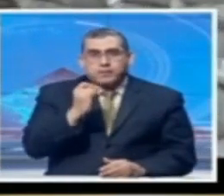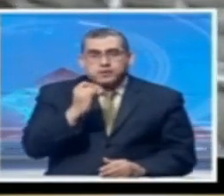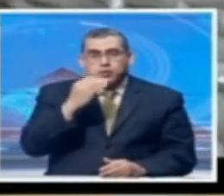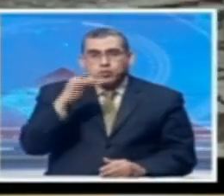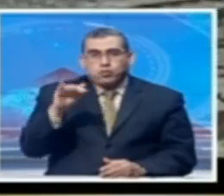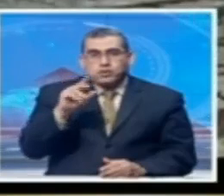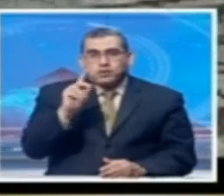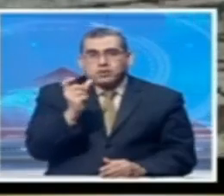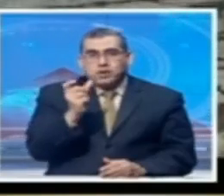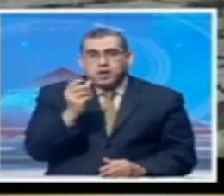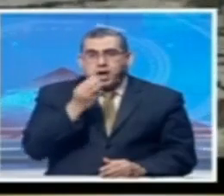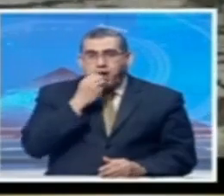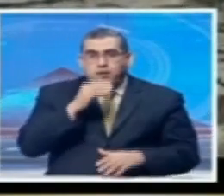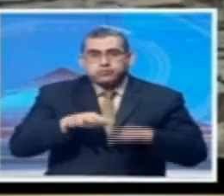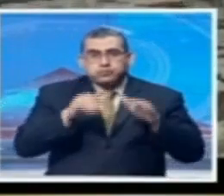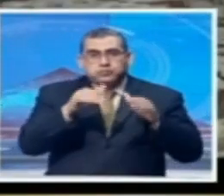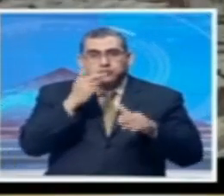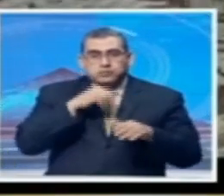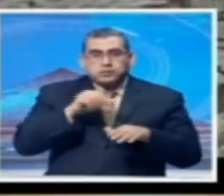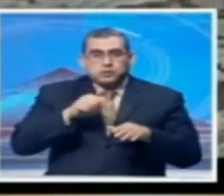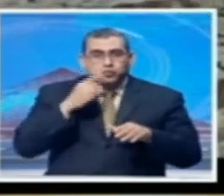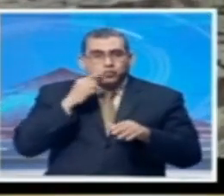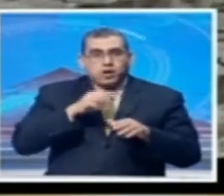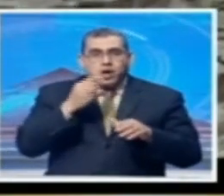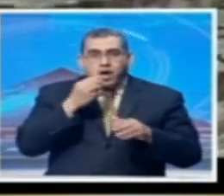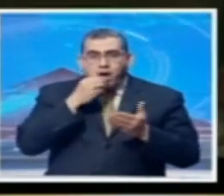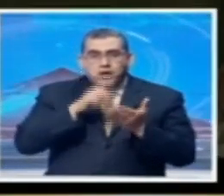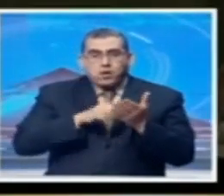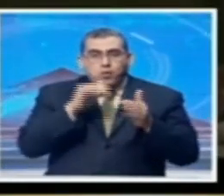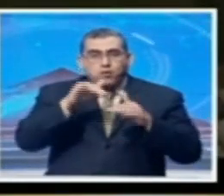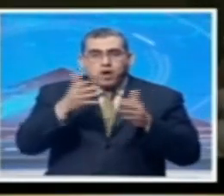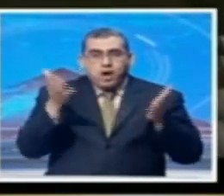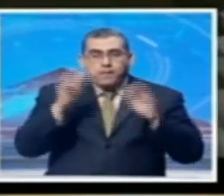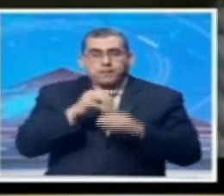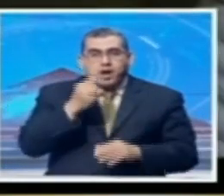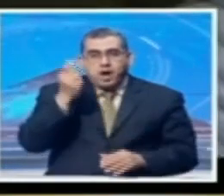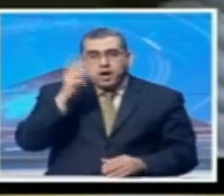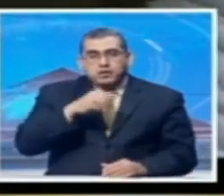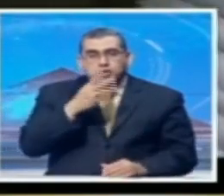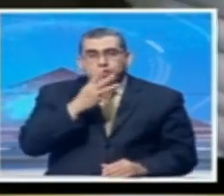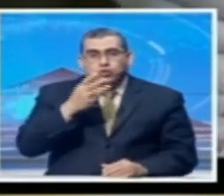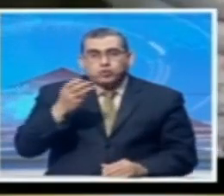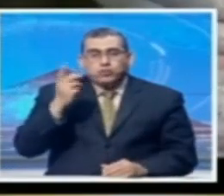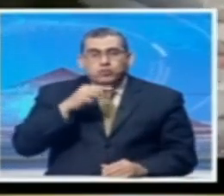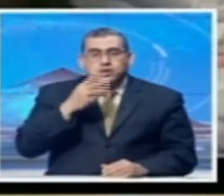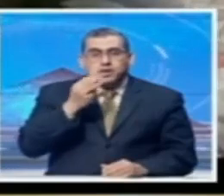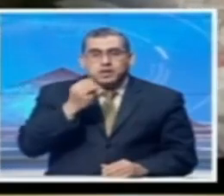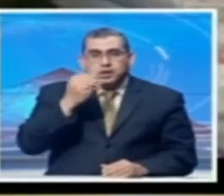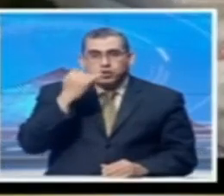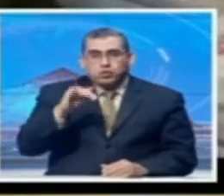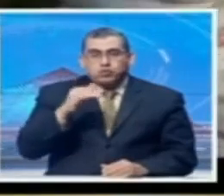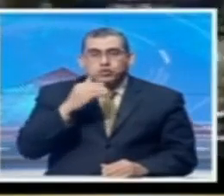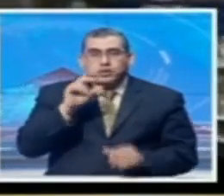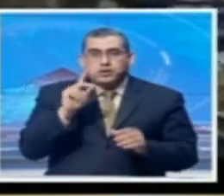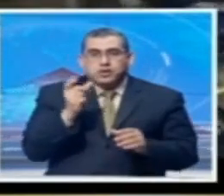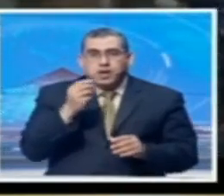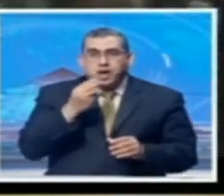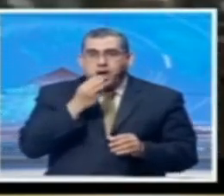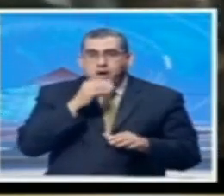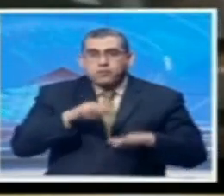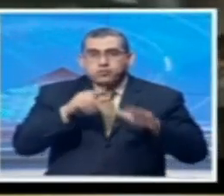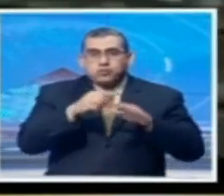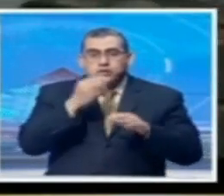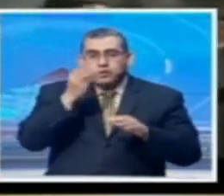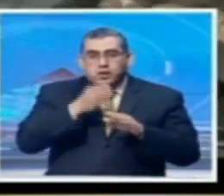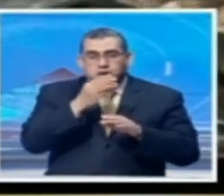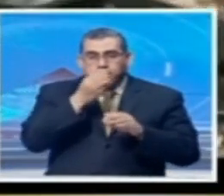1253.5 طن سلع غذائية وتموينية، من بينها أكثر من 330.5 طن سلع غذائية غير